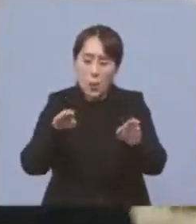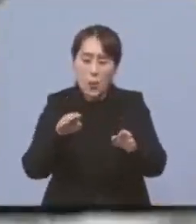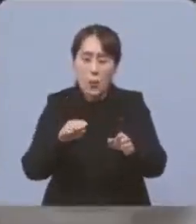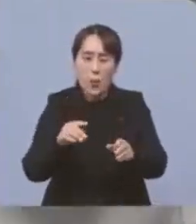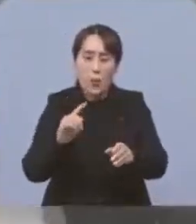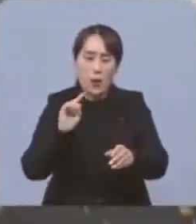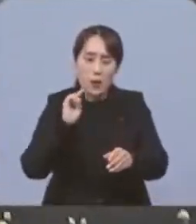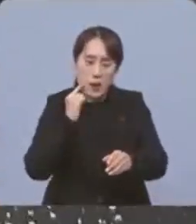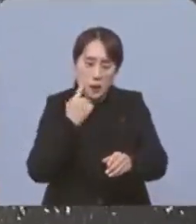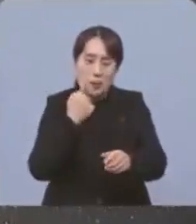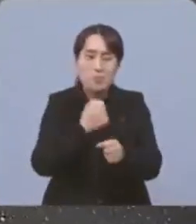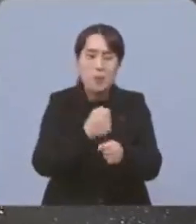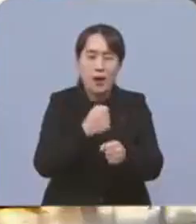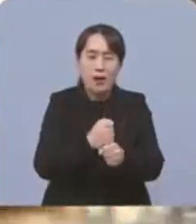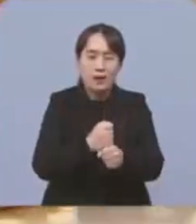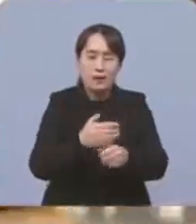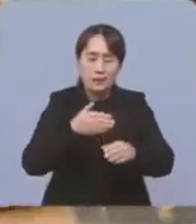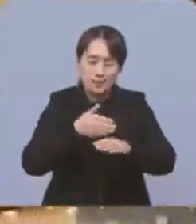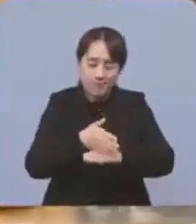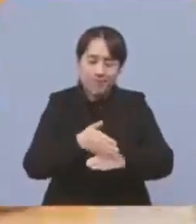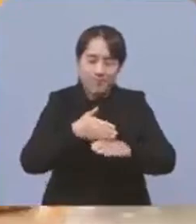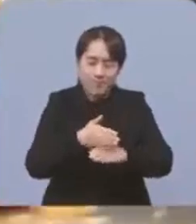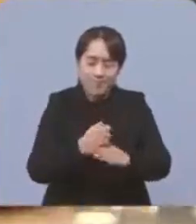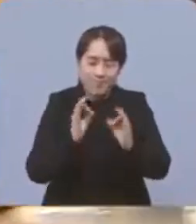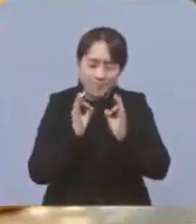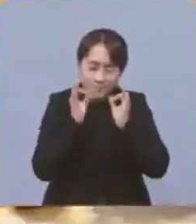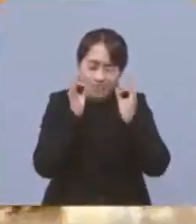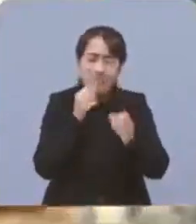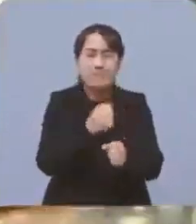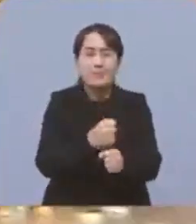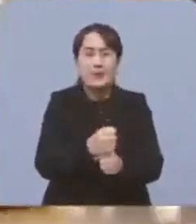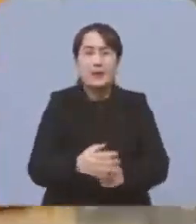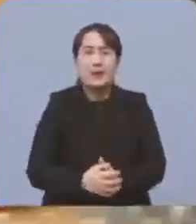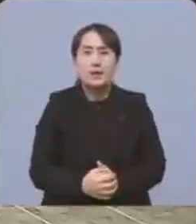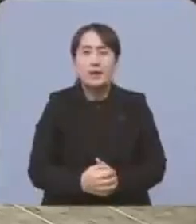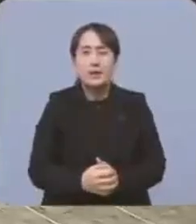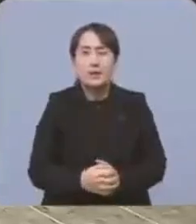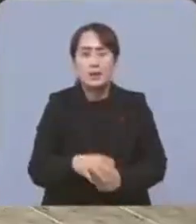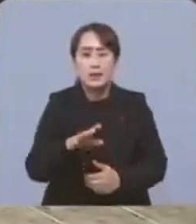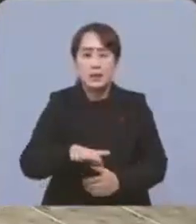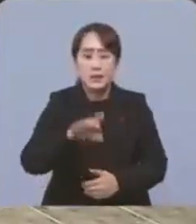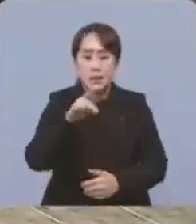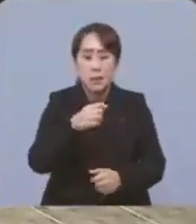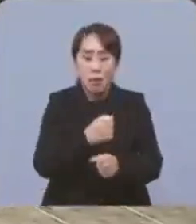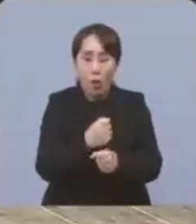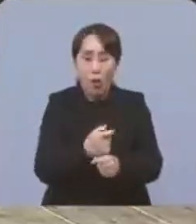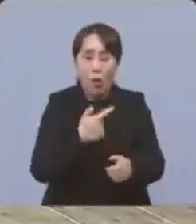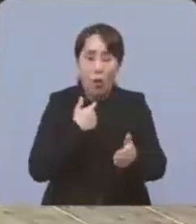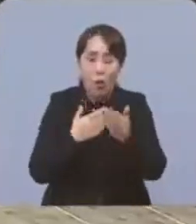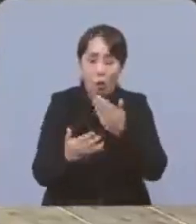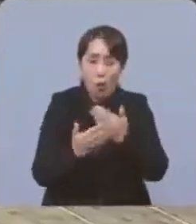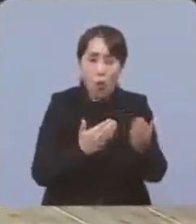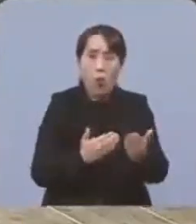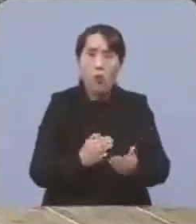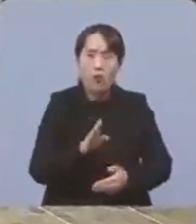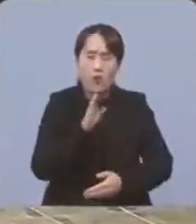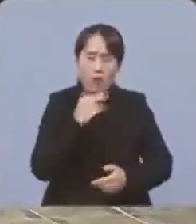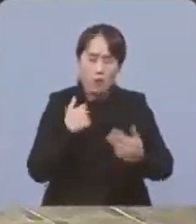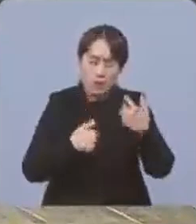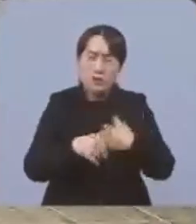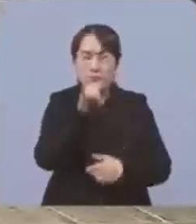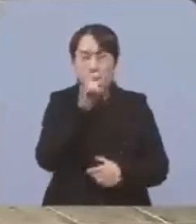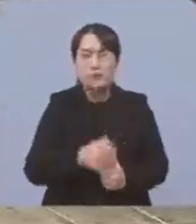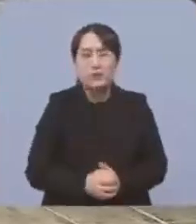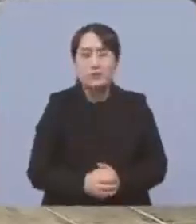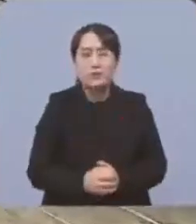고르게 입히면서 차근차근 정성껏 만듭니다. 처음 만들어 보니까 너무